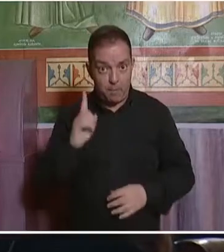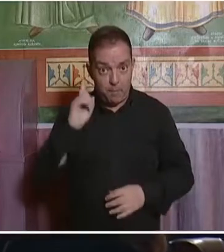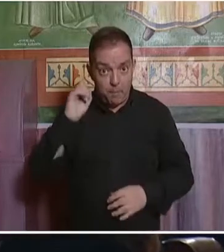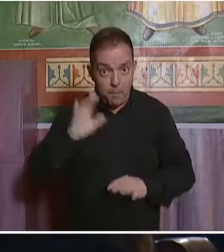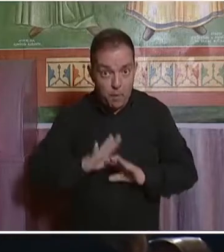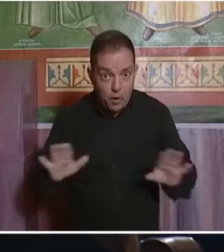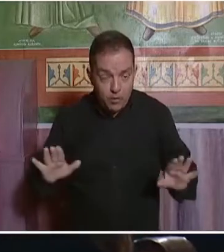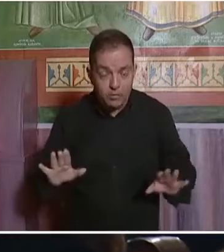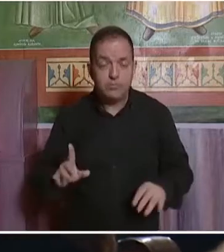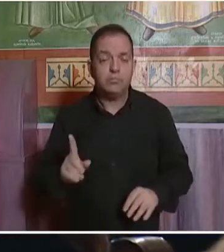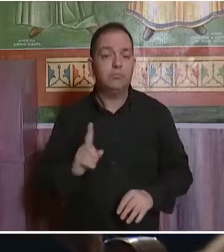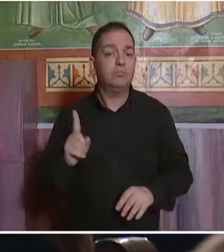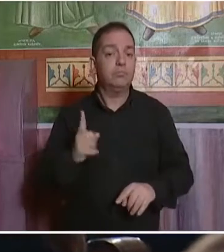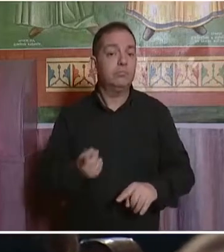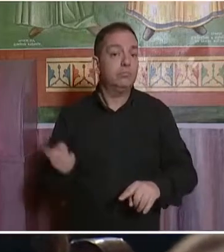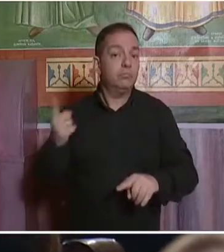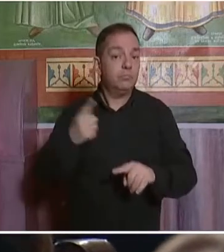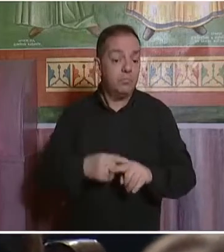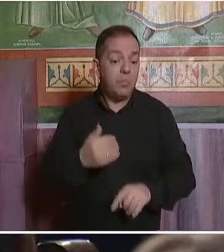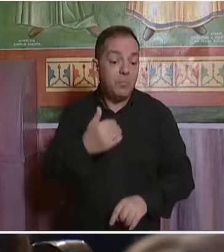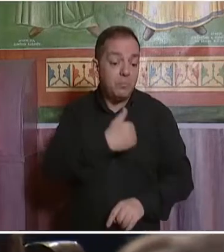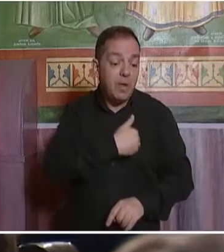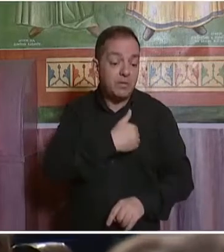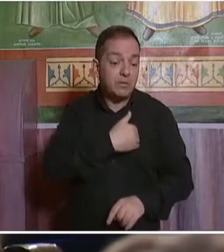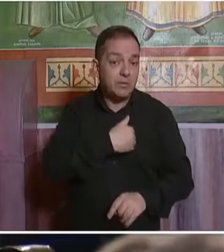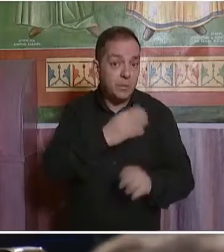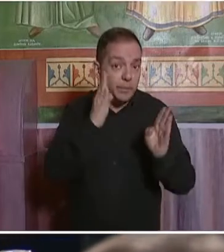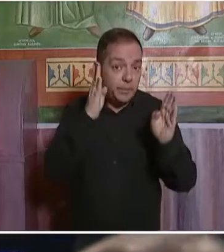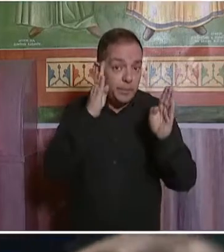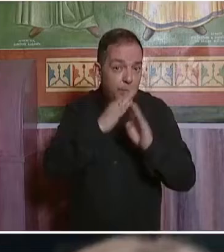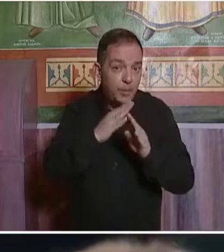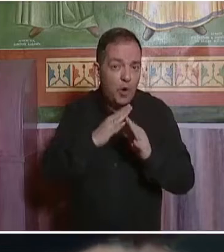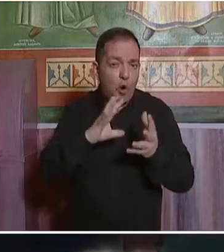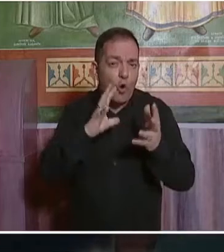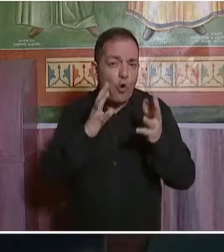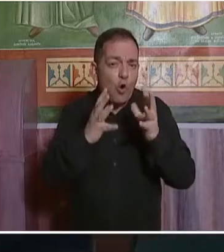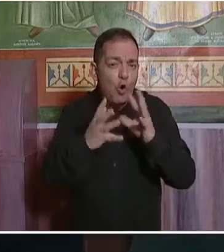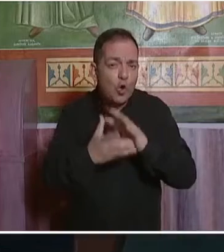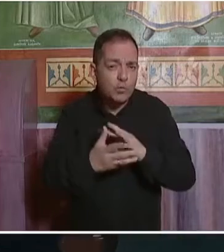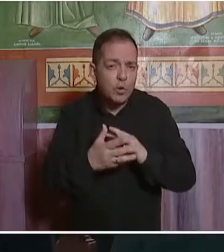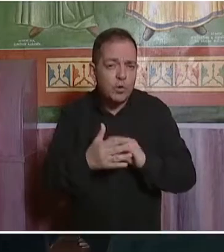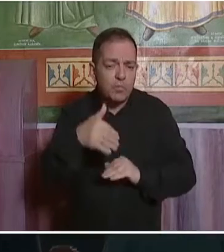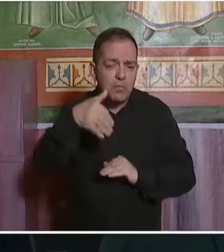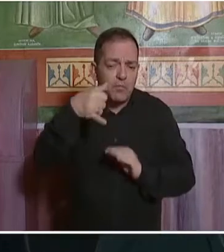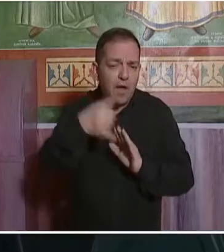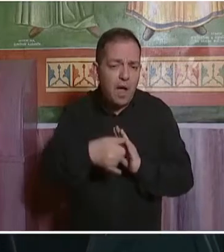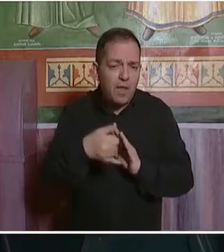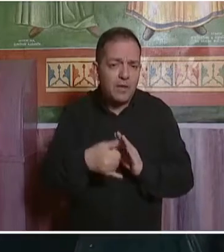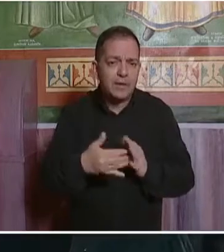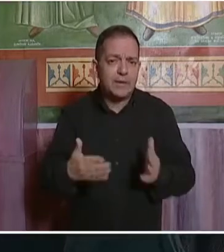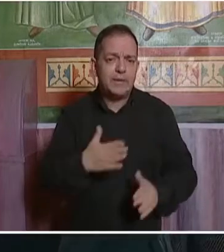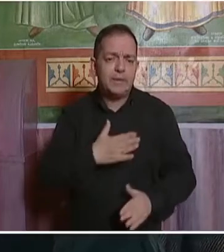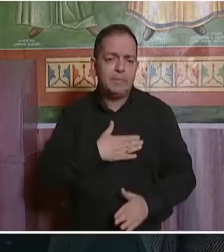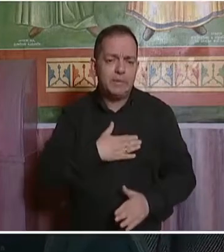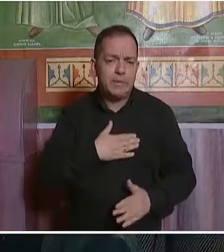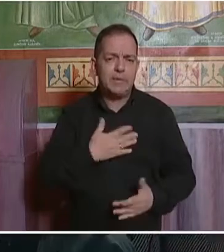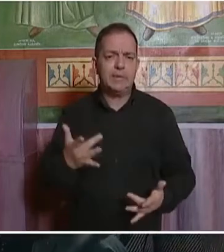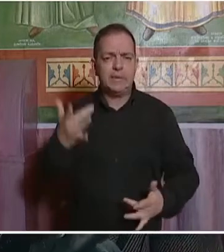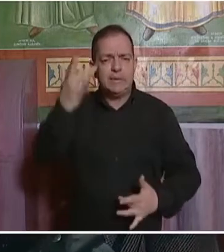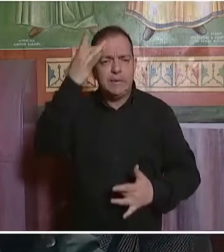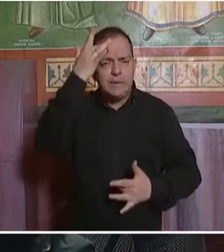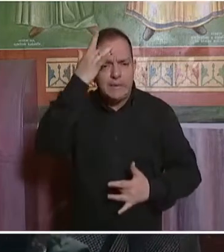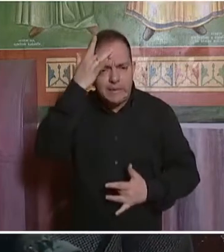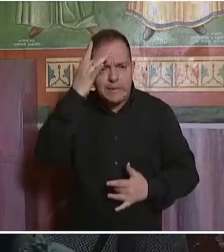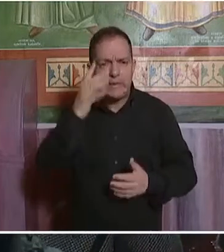μολύνεται και ο εσωτερικός μας κόσμος, η καρδιά μας, η συνείδησή μας,